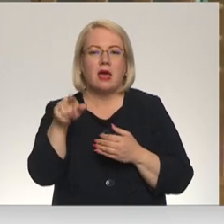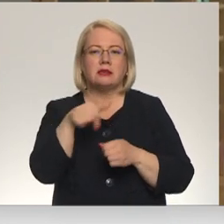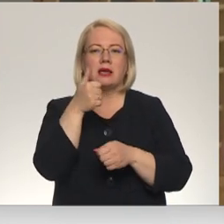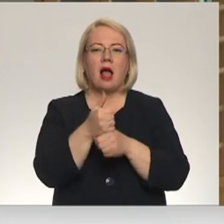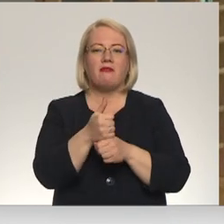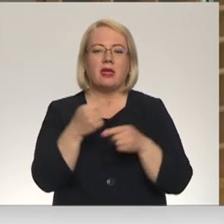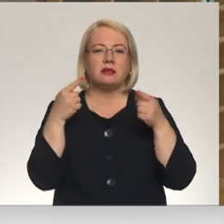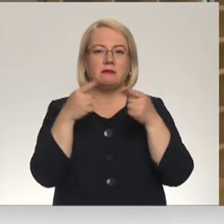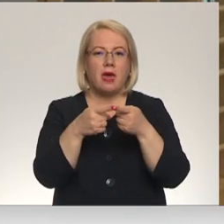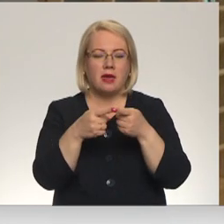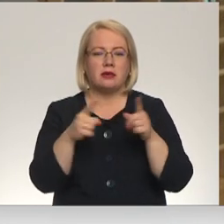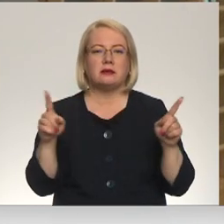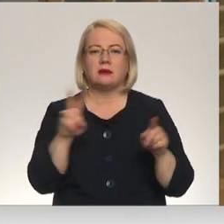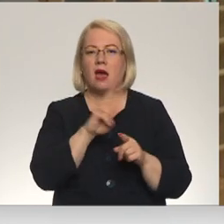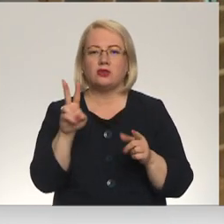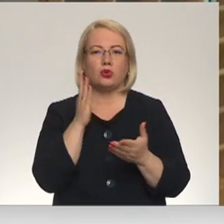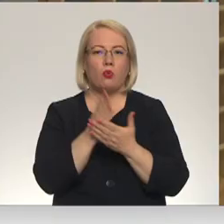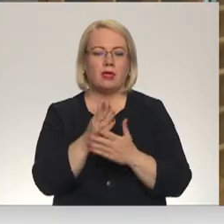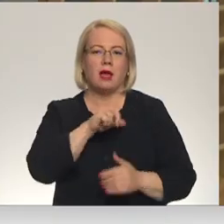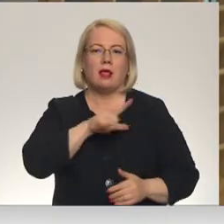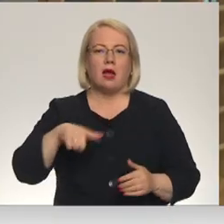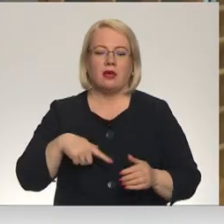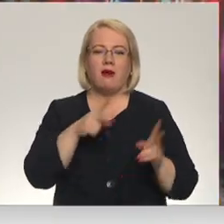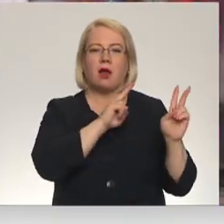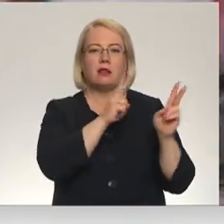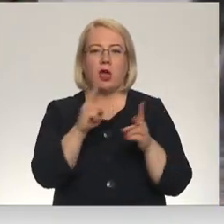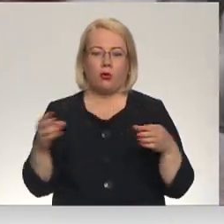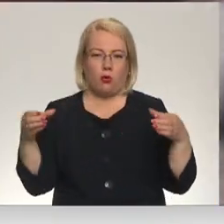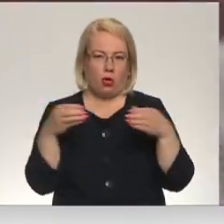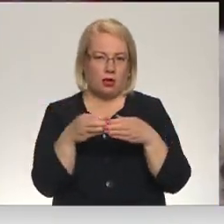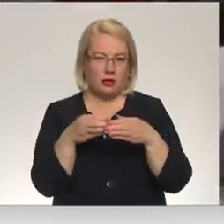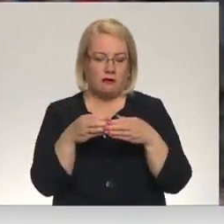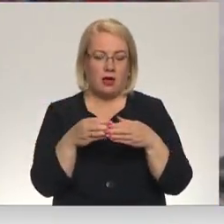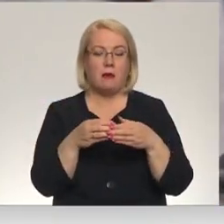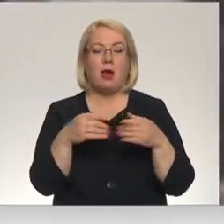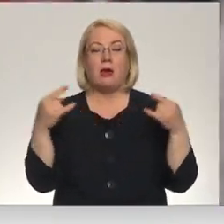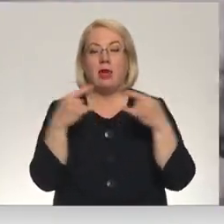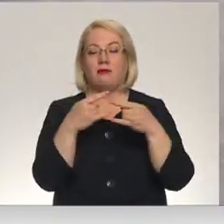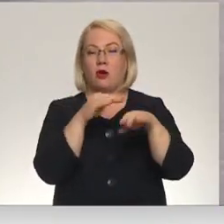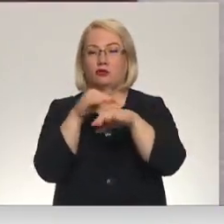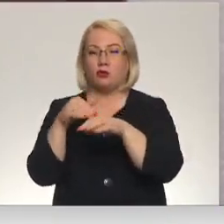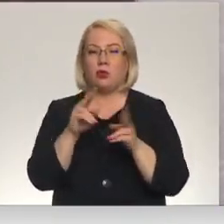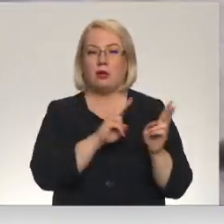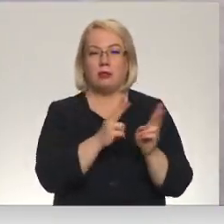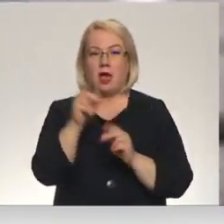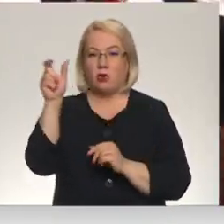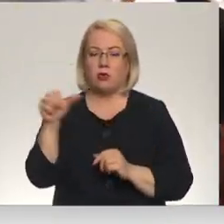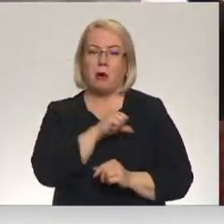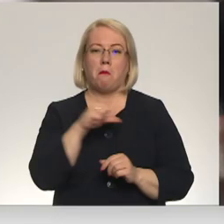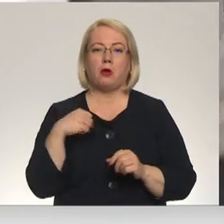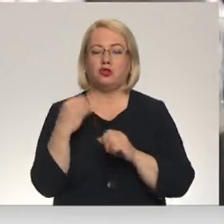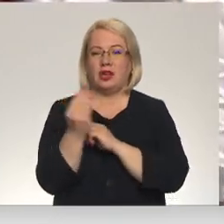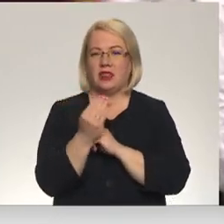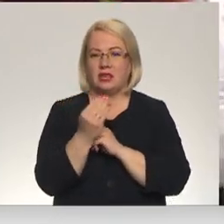mums bija saprast, kas notiek Latvijā ar deju kolektīviem. RTV uzrunātie dejotāji ir paškritiski un teica,